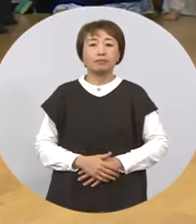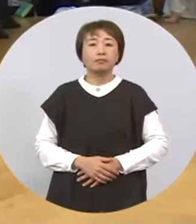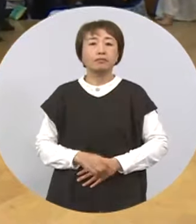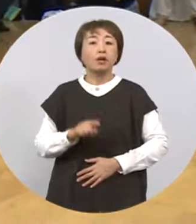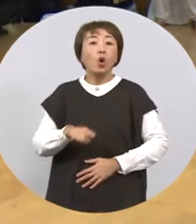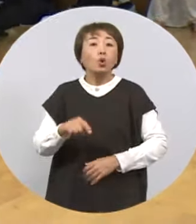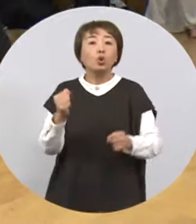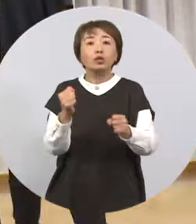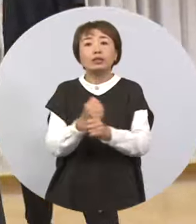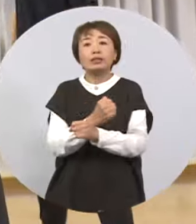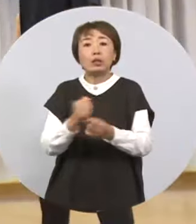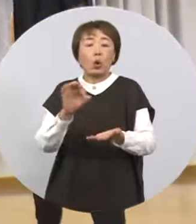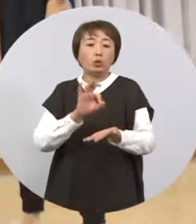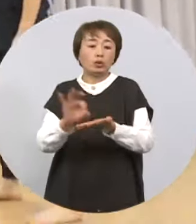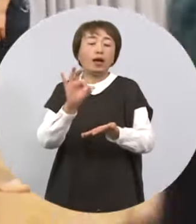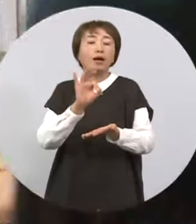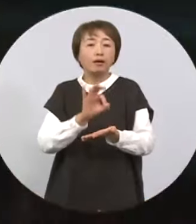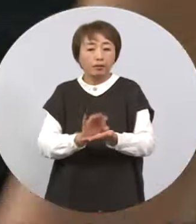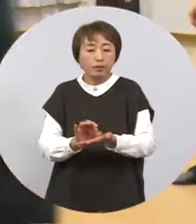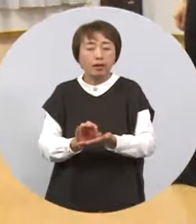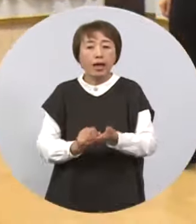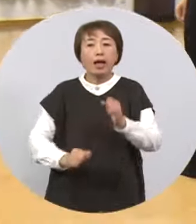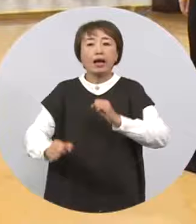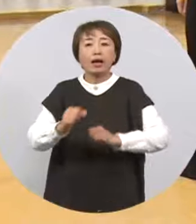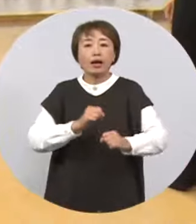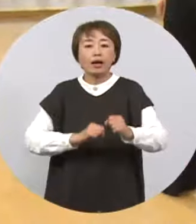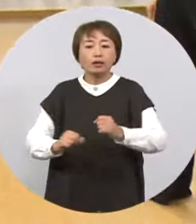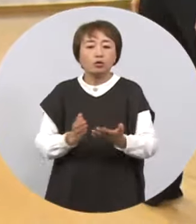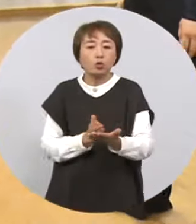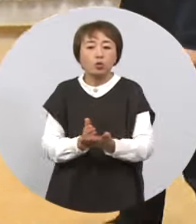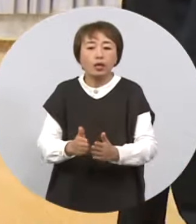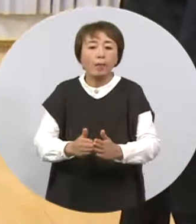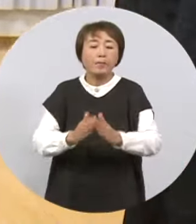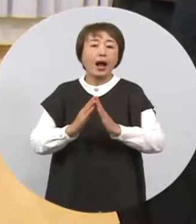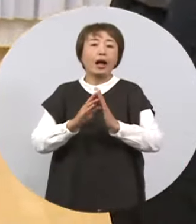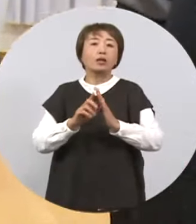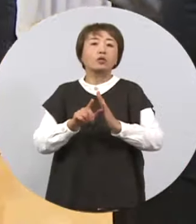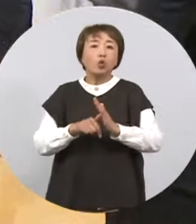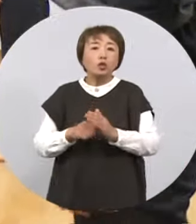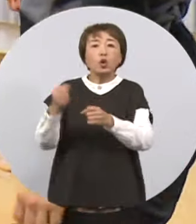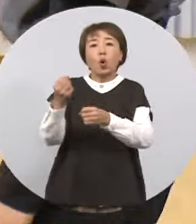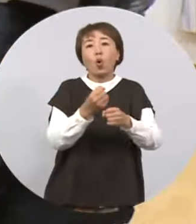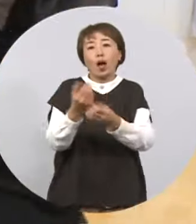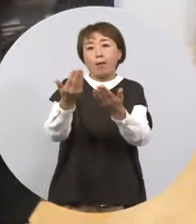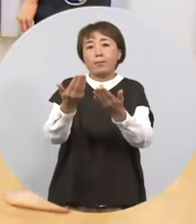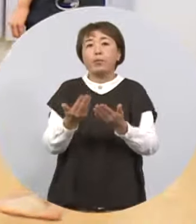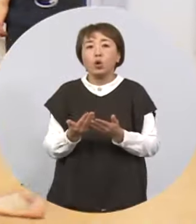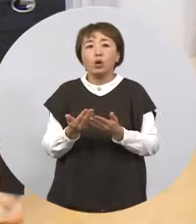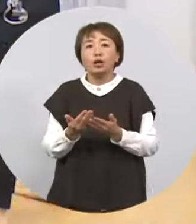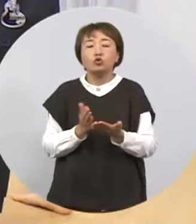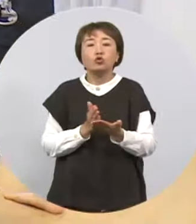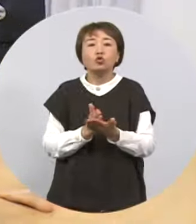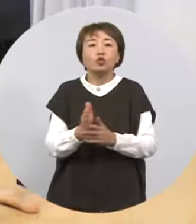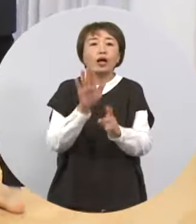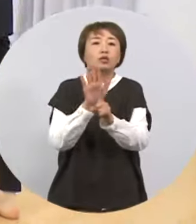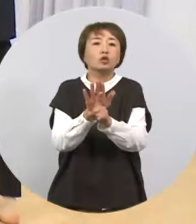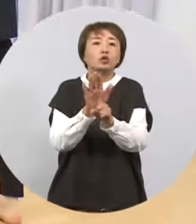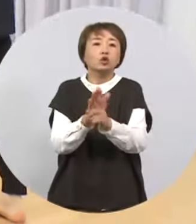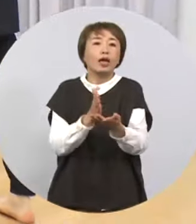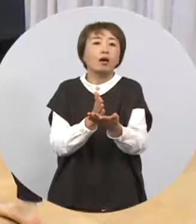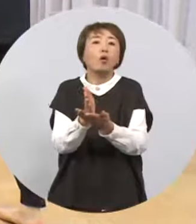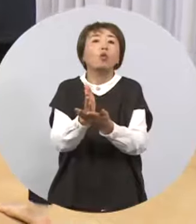ート事業を活用し活動の創設期を応援してもらえるスタート支援コースに応募したそうです。